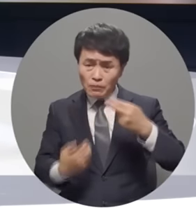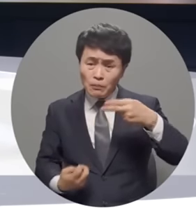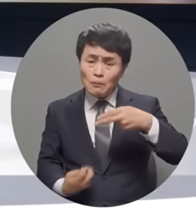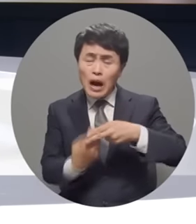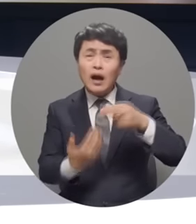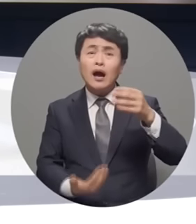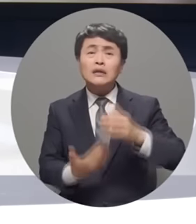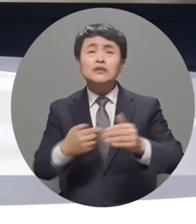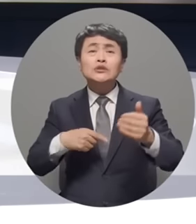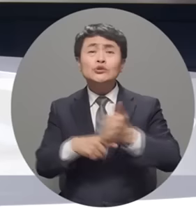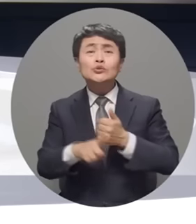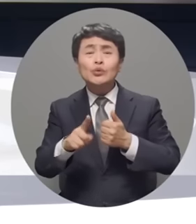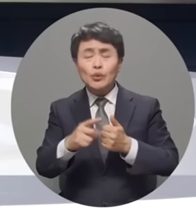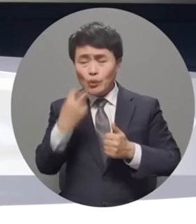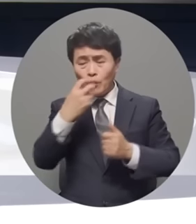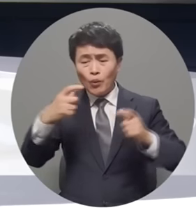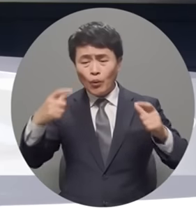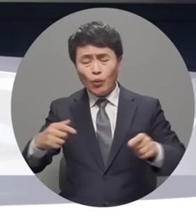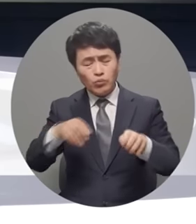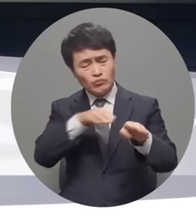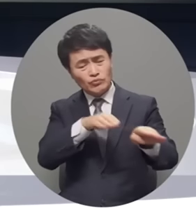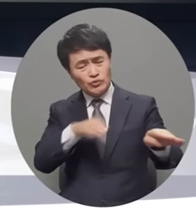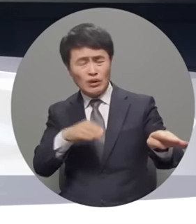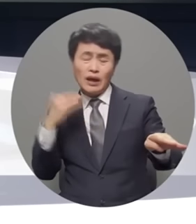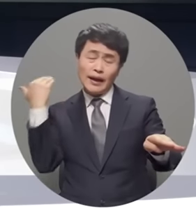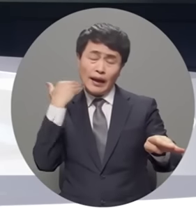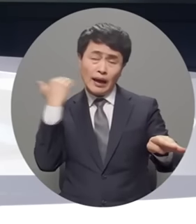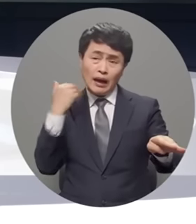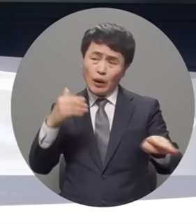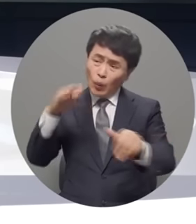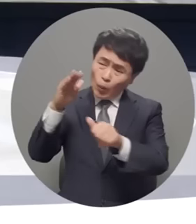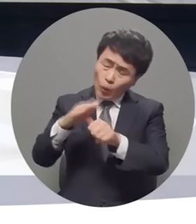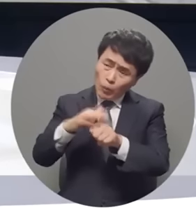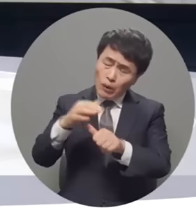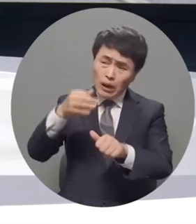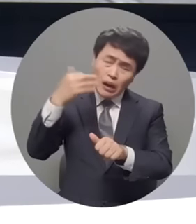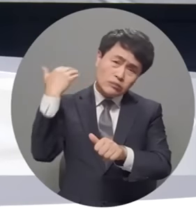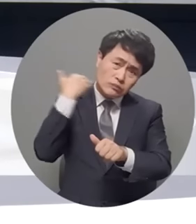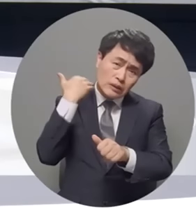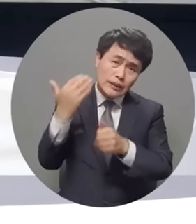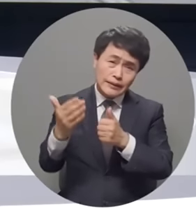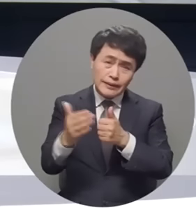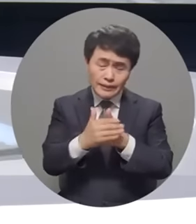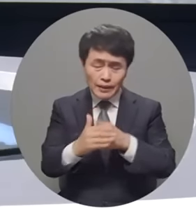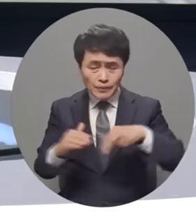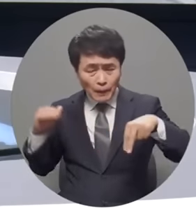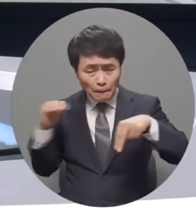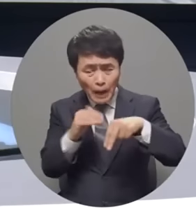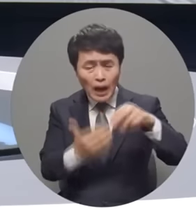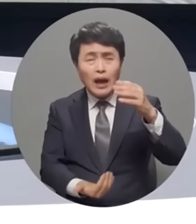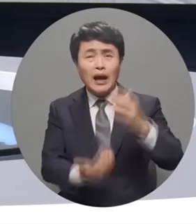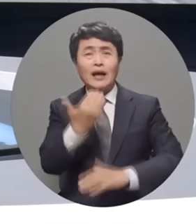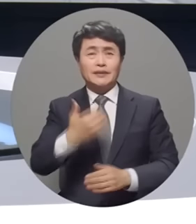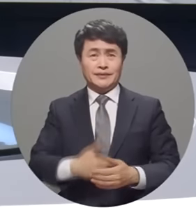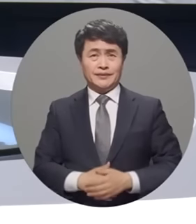살펴봤더니 보호구역에 세운 차량에 가려서 아이를 미처 보지 못해서 벌어지는 사고였습니다. 김현지 기자가